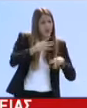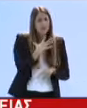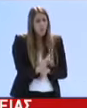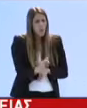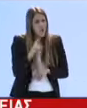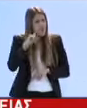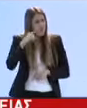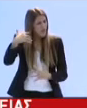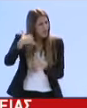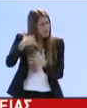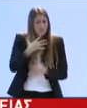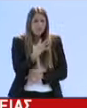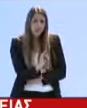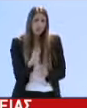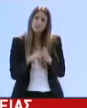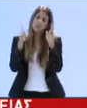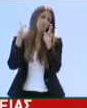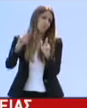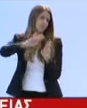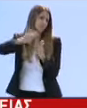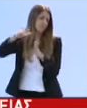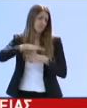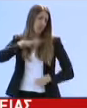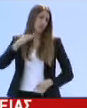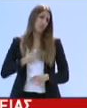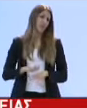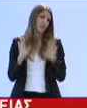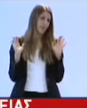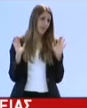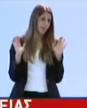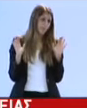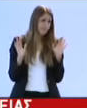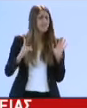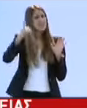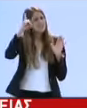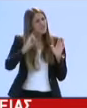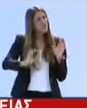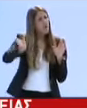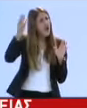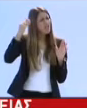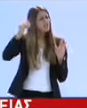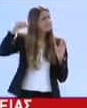μπορεί οι ιδεολειψίες που δοκιμάστηκαν, απέτυχαν,